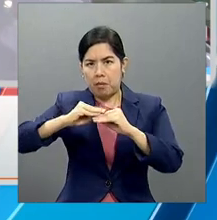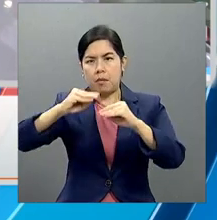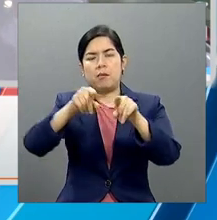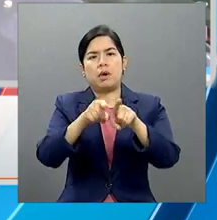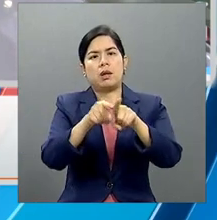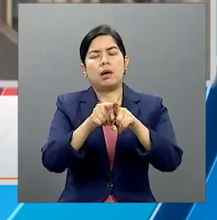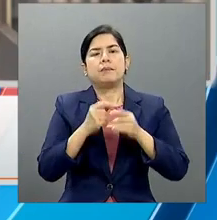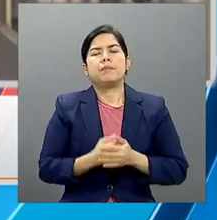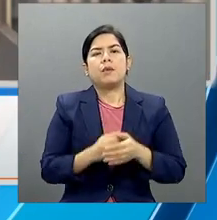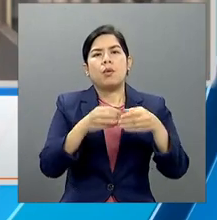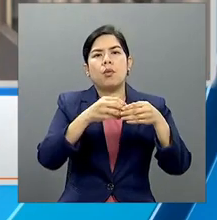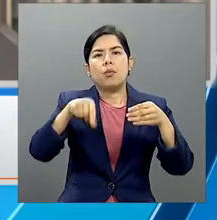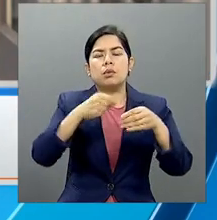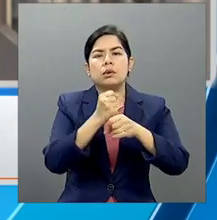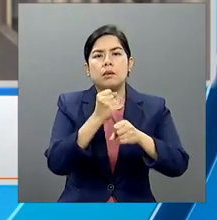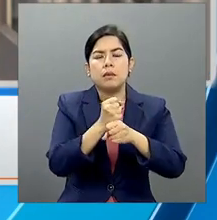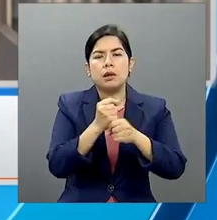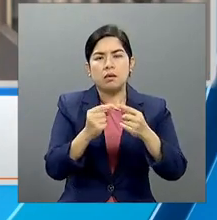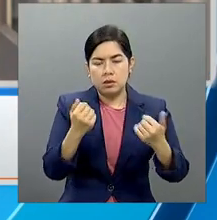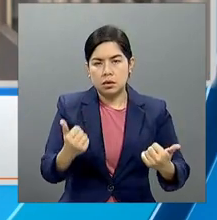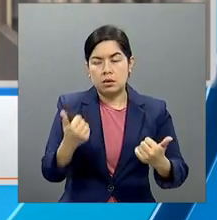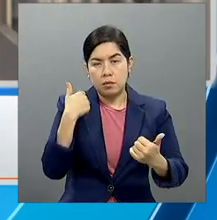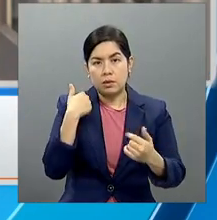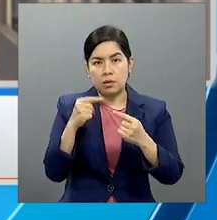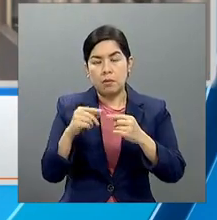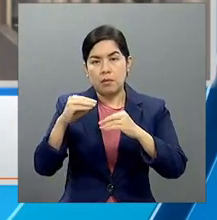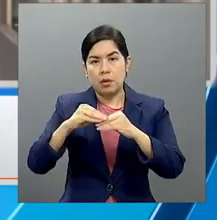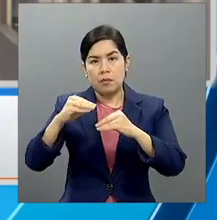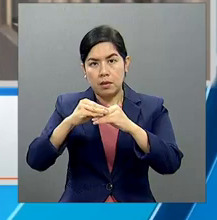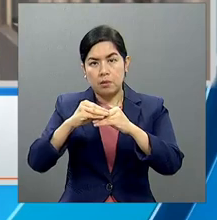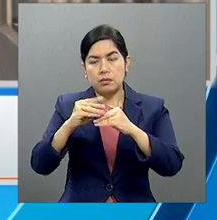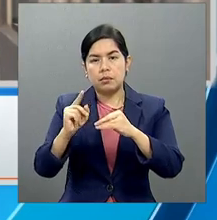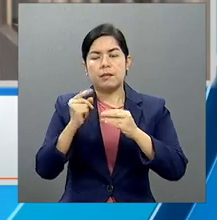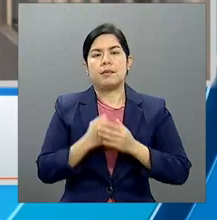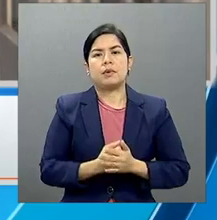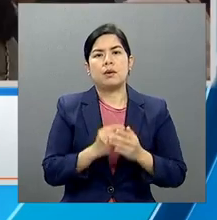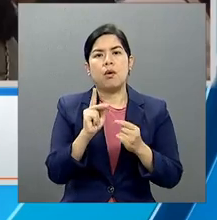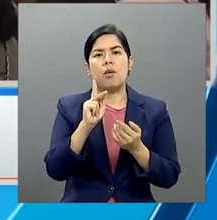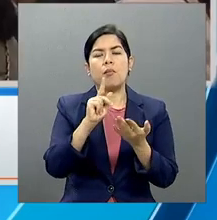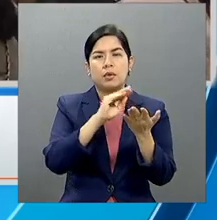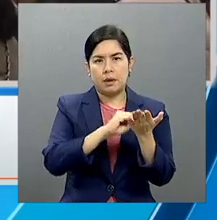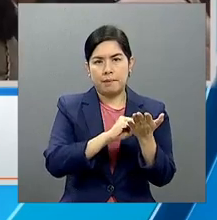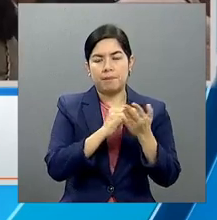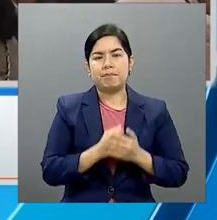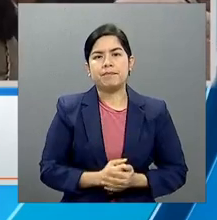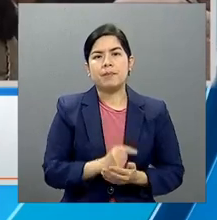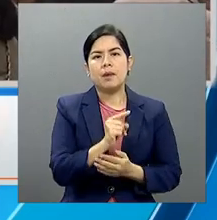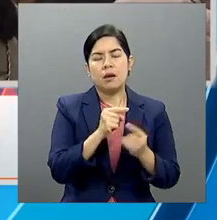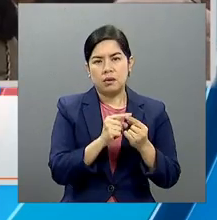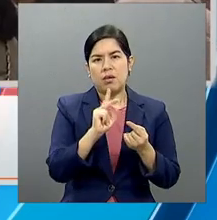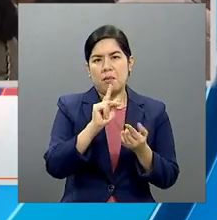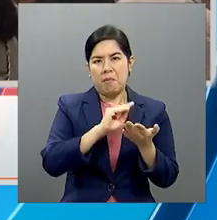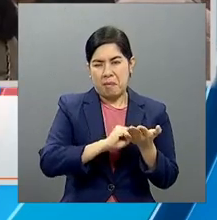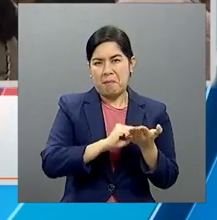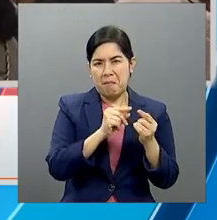าพมีจำนวนตัวเลขที่เพิ่มขึ้นมีนัยยะไหมคะ คือจากการเก็บข้อมูลเนี่ยมีแนวโน้มที่จะเพิ่มสูงขึ้นในทุกช่วงอ